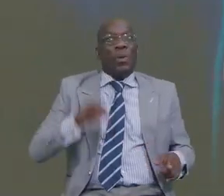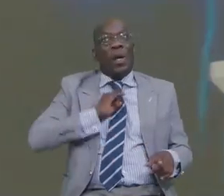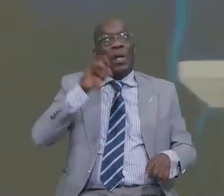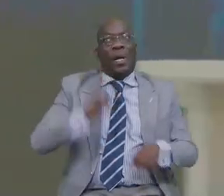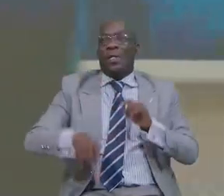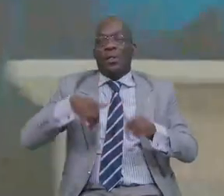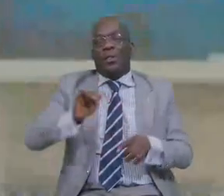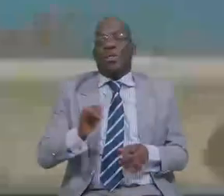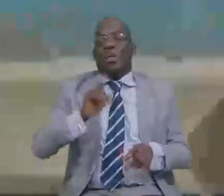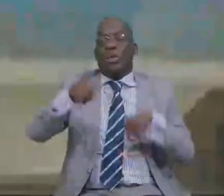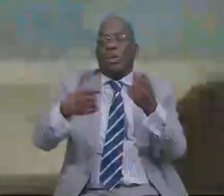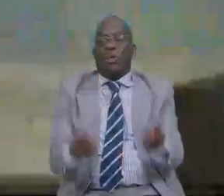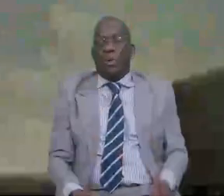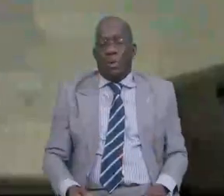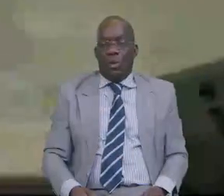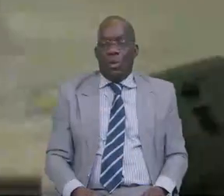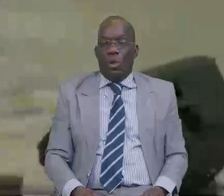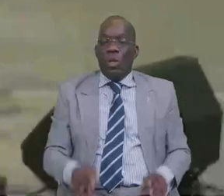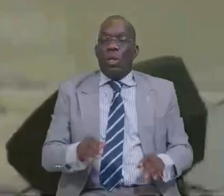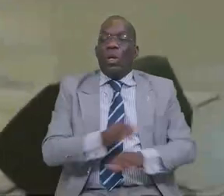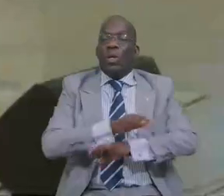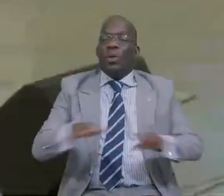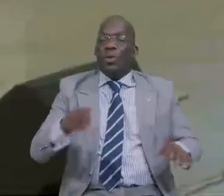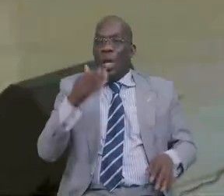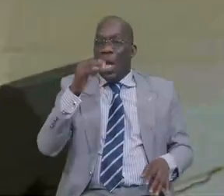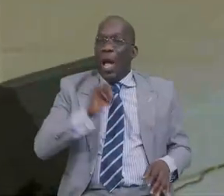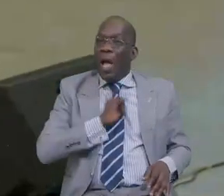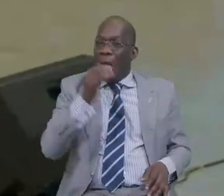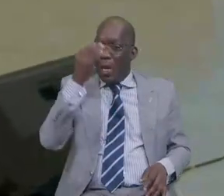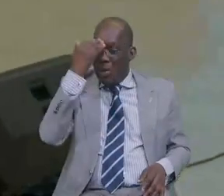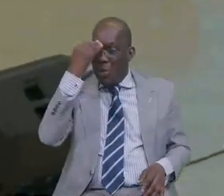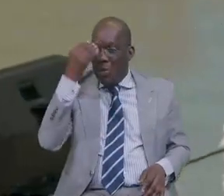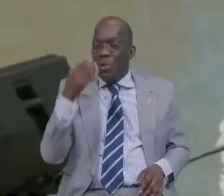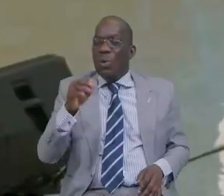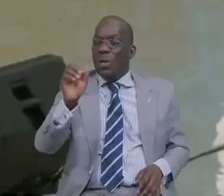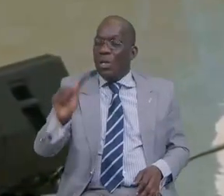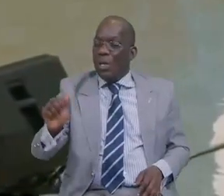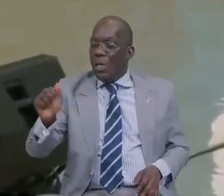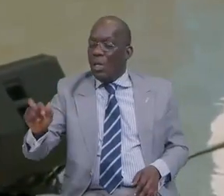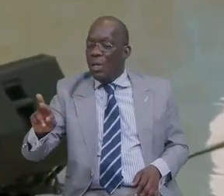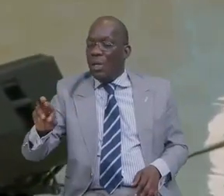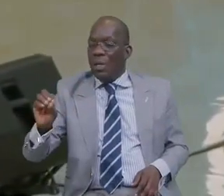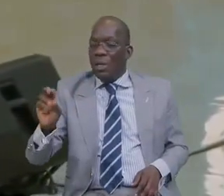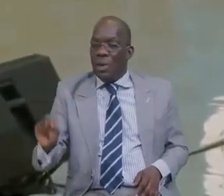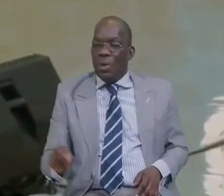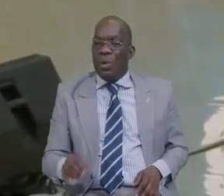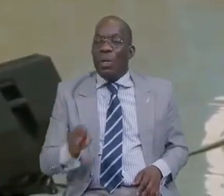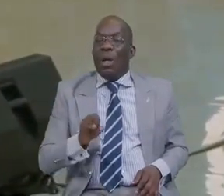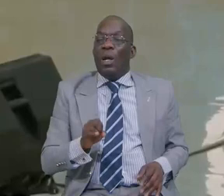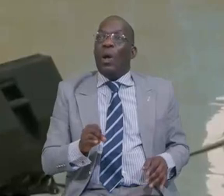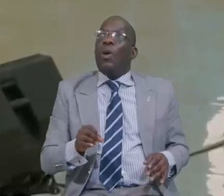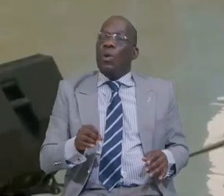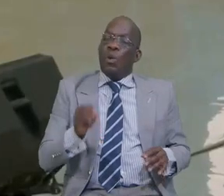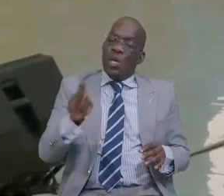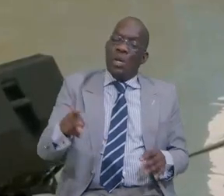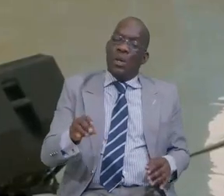pas. Dieu a dit, est-ce que je ne connais pas Aaron? J'aurais pu dire à Aaron, bon, je